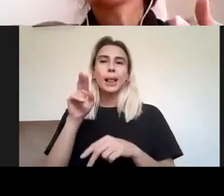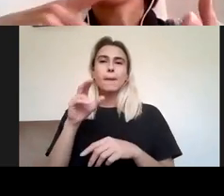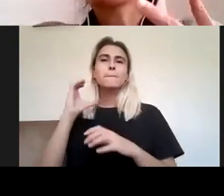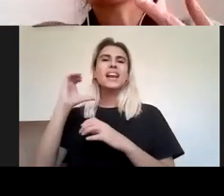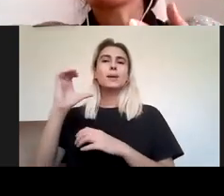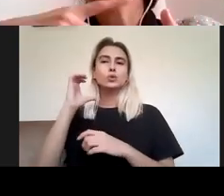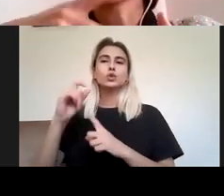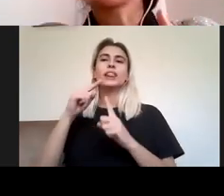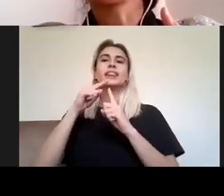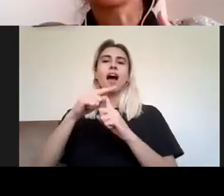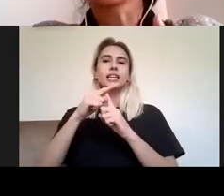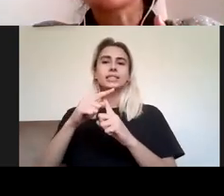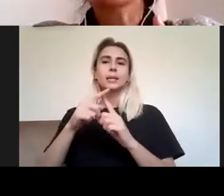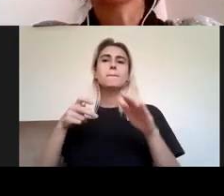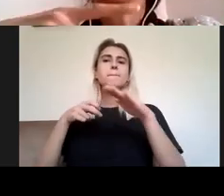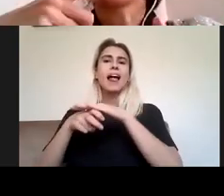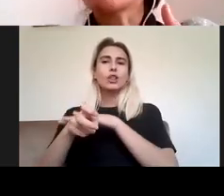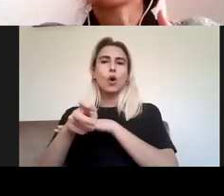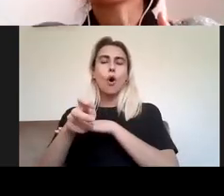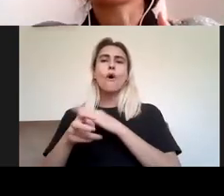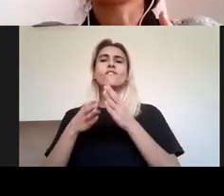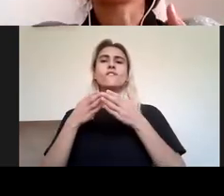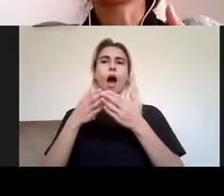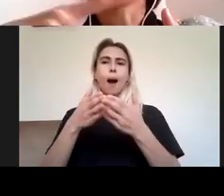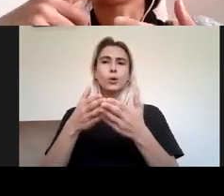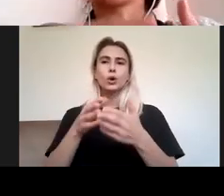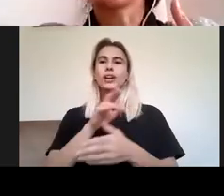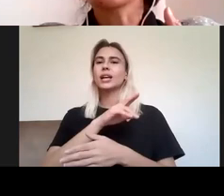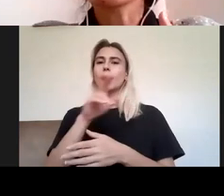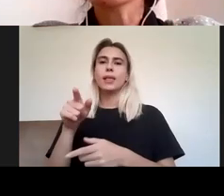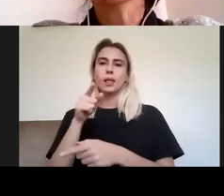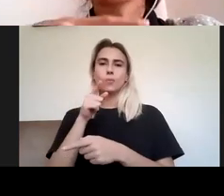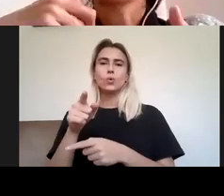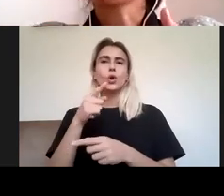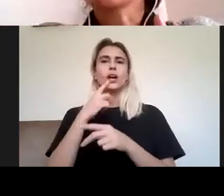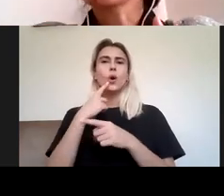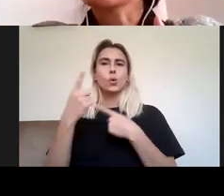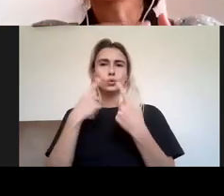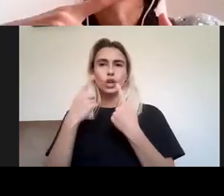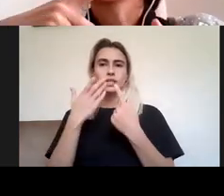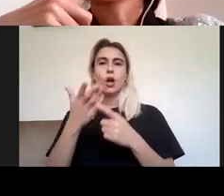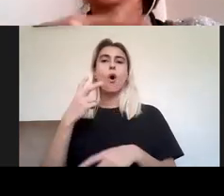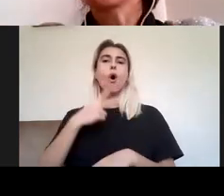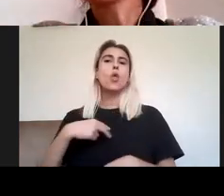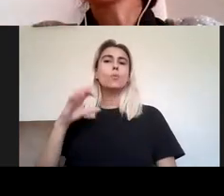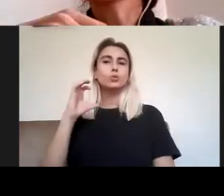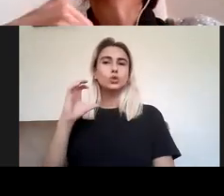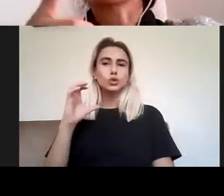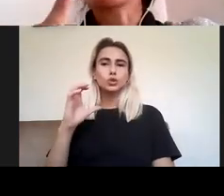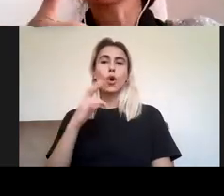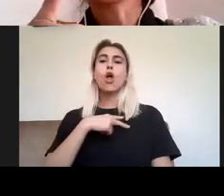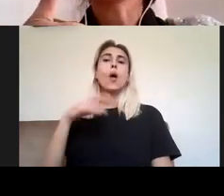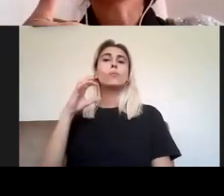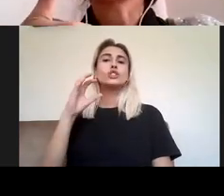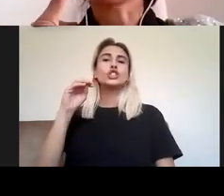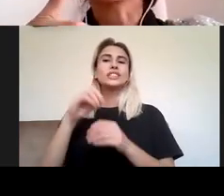taksiler, metrolar, özellikle vapurlar ki alt başlıklarda bunları da zaten konuşacağız. Otobüsler, otobüsler içerisinde